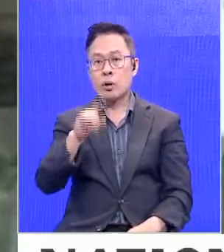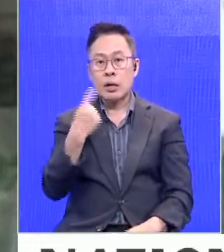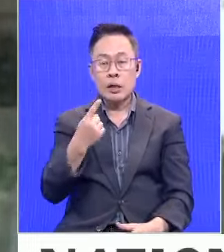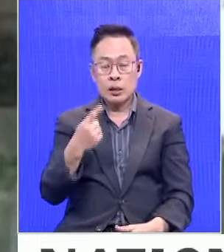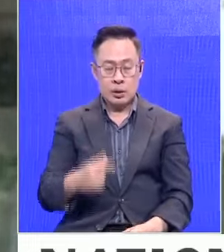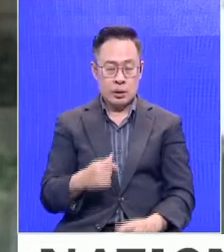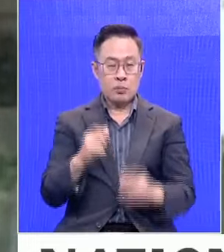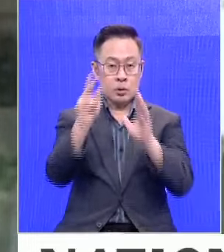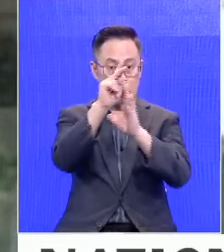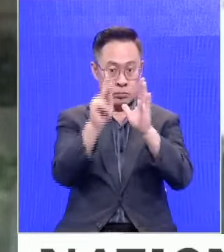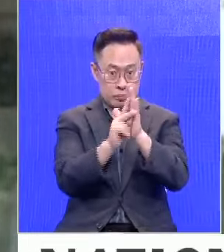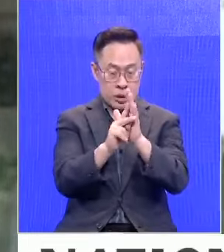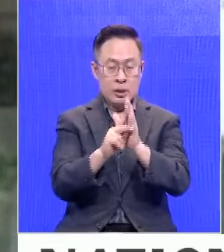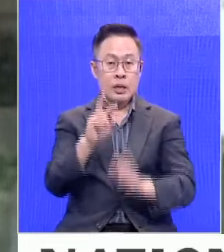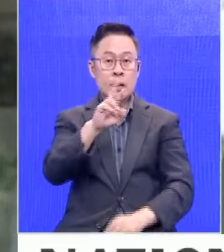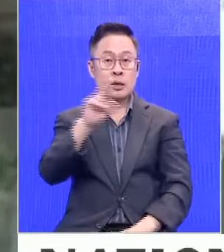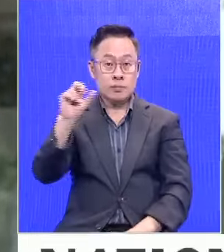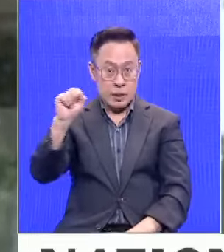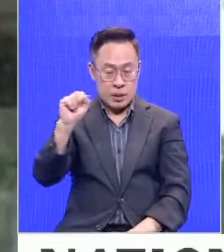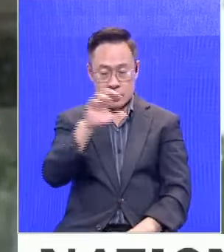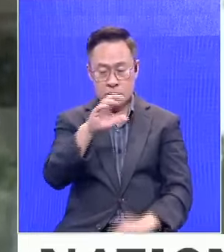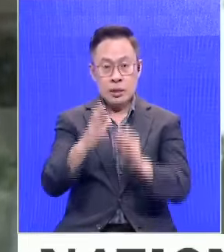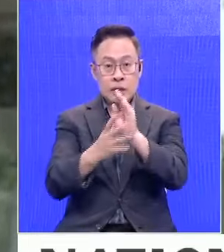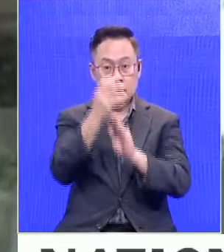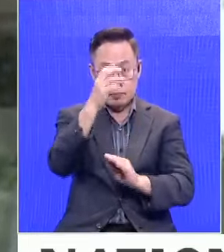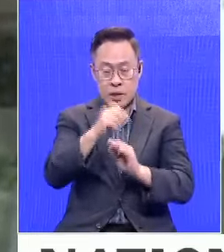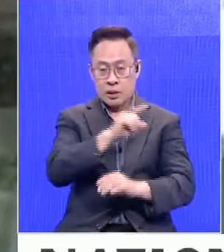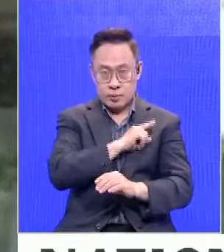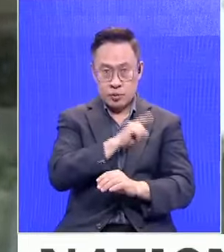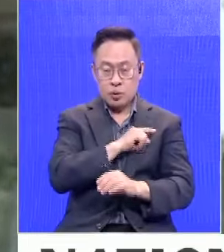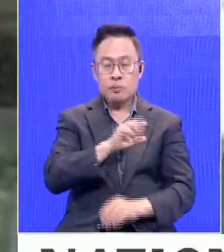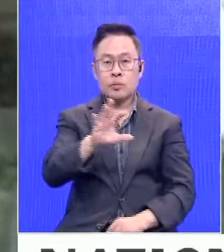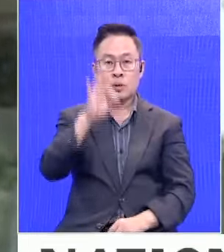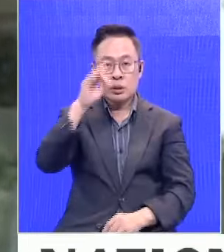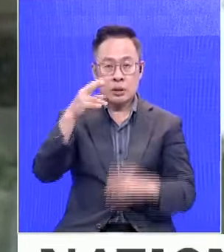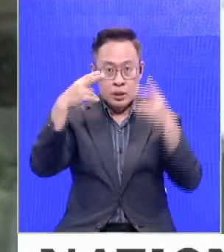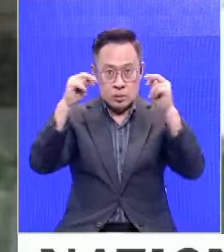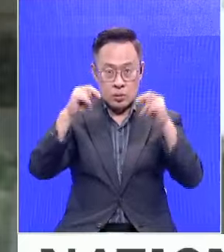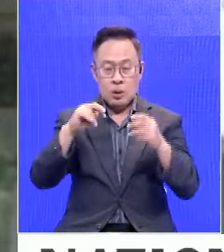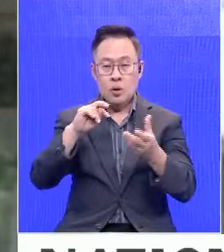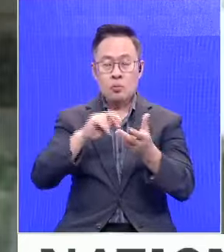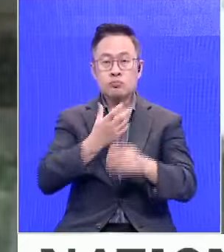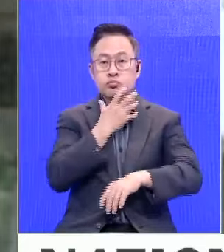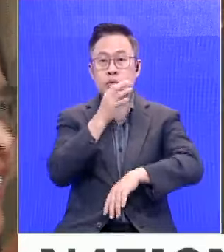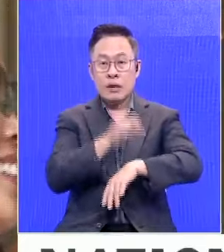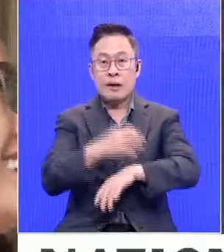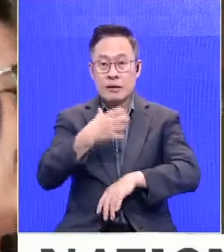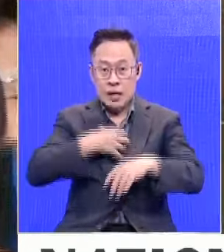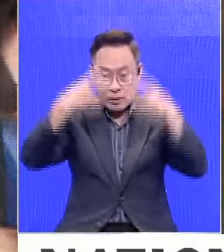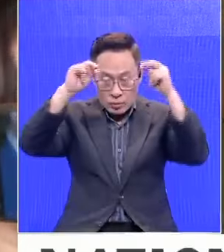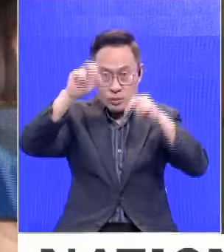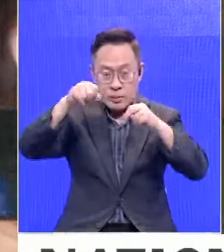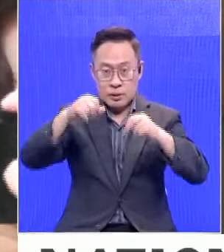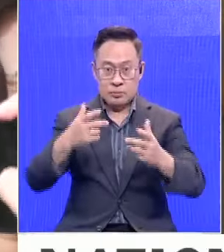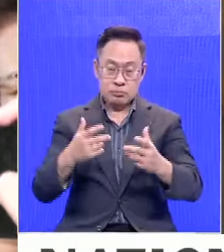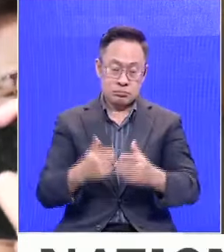าและบอกการออกมาพูดแบบนี้เนี่ยเหมือนพลเอกประวิตรหัวหน้าพลังประชารัฐยังหวังจะเป็นนายกใช่ไห ม คุณสมคิดบอกอันนี้ไม่แน่ใ